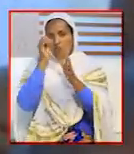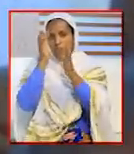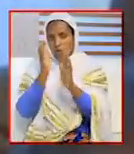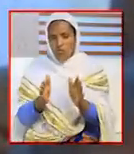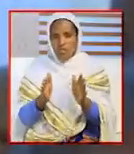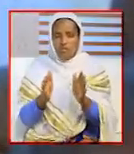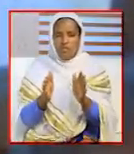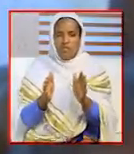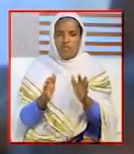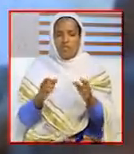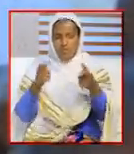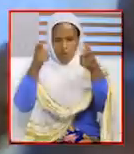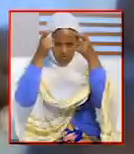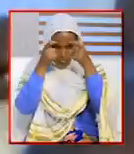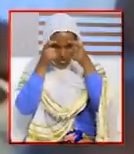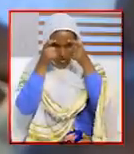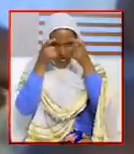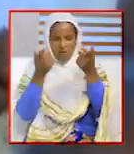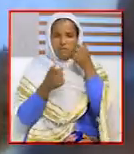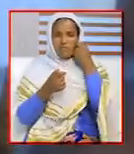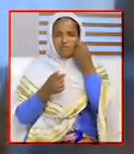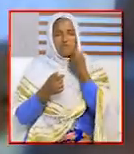ኢትዮጵያዊ መነኩሴ፣